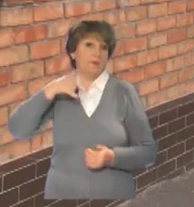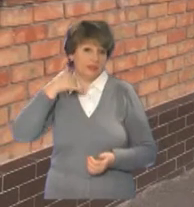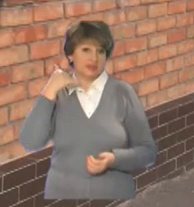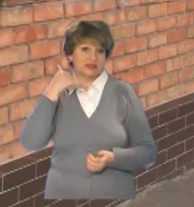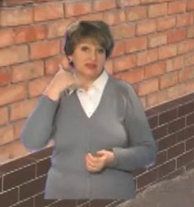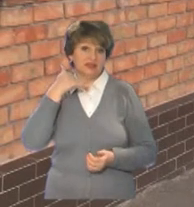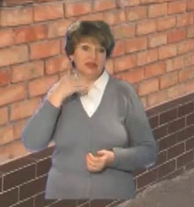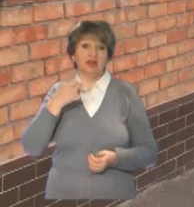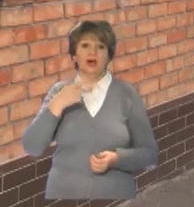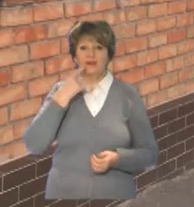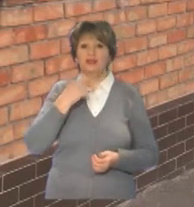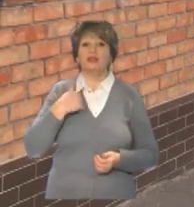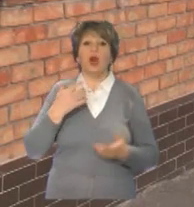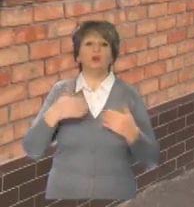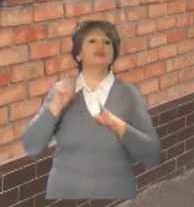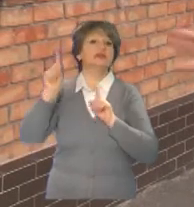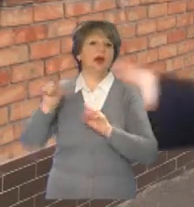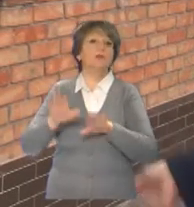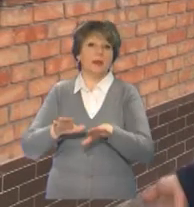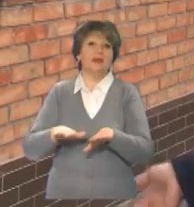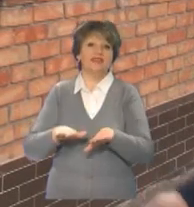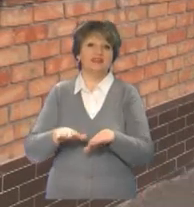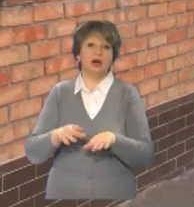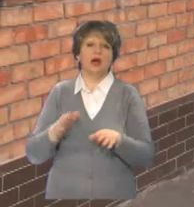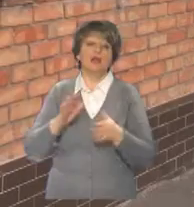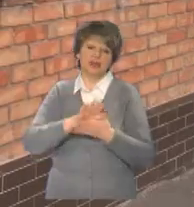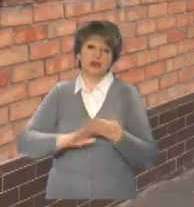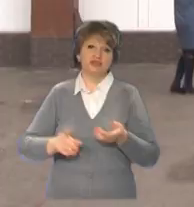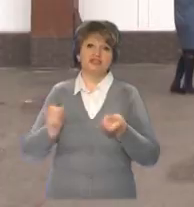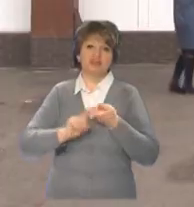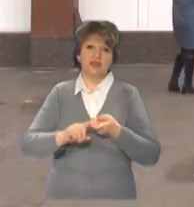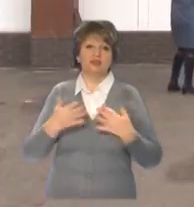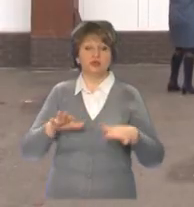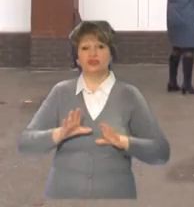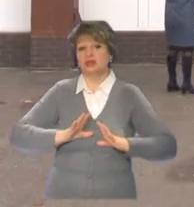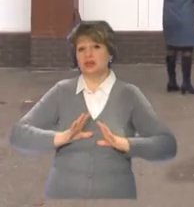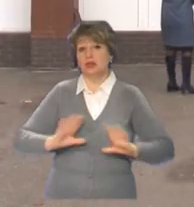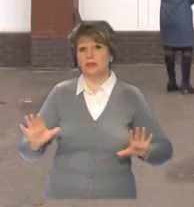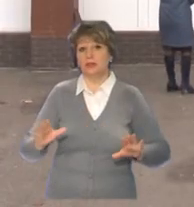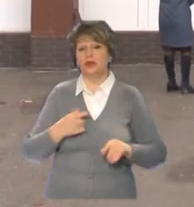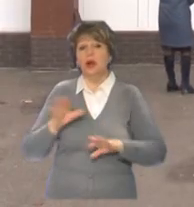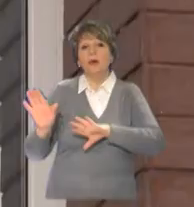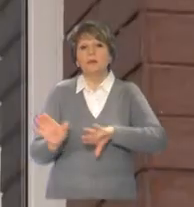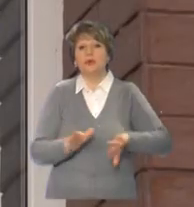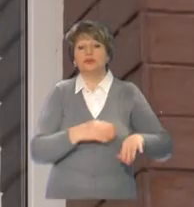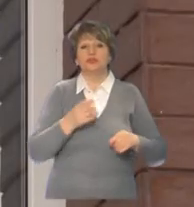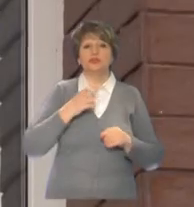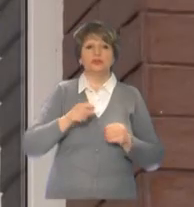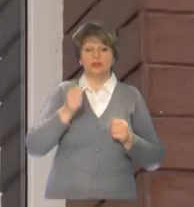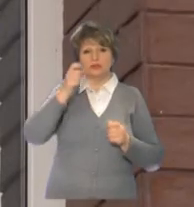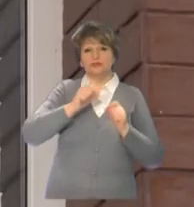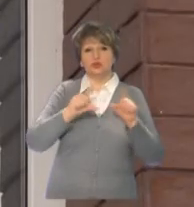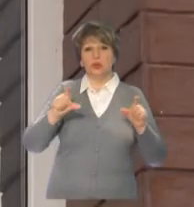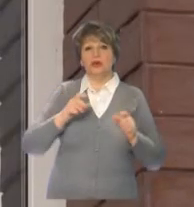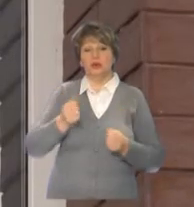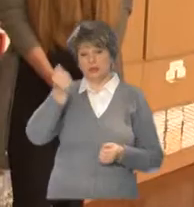з Незалежності. Лена, я на місці. І все, зв'язку вже більше не було. Минулоріч на фасаді його рідної школи встановили меморіальну